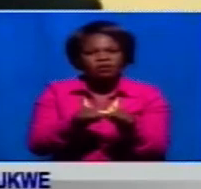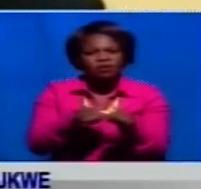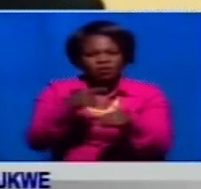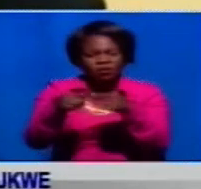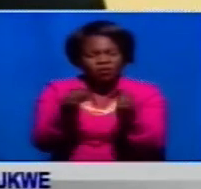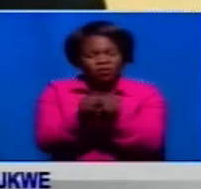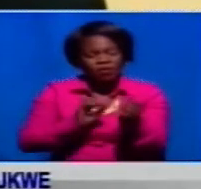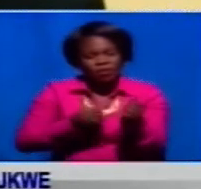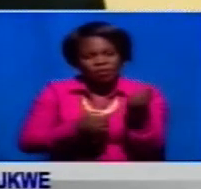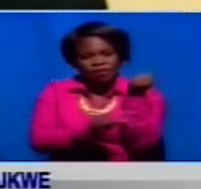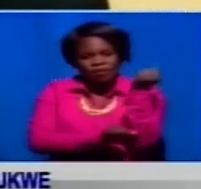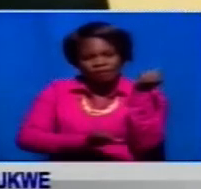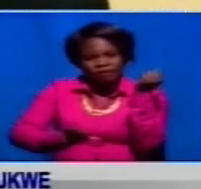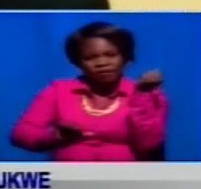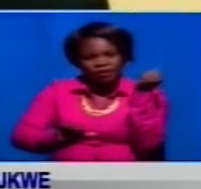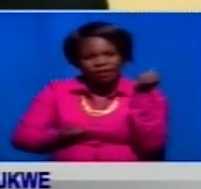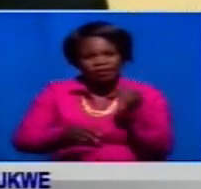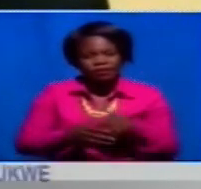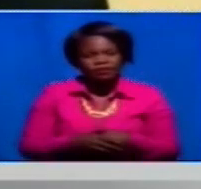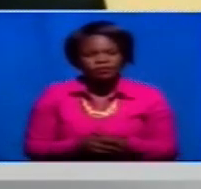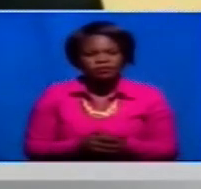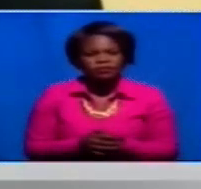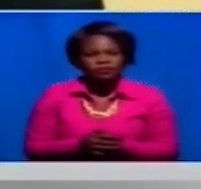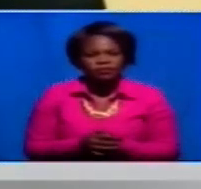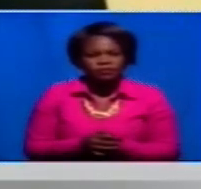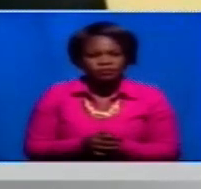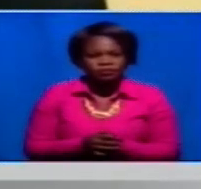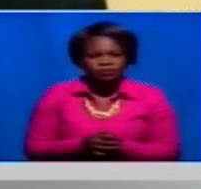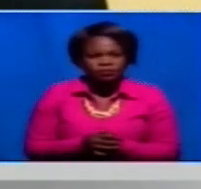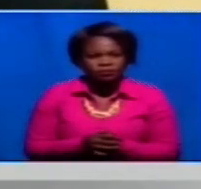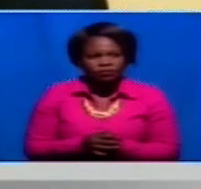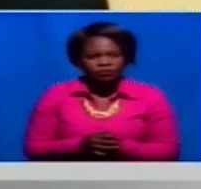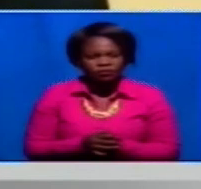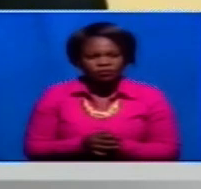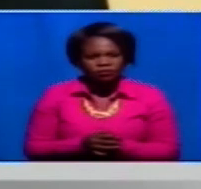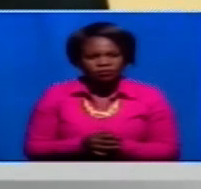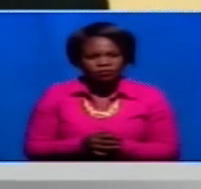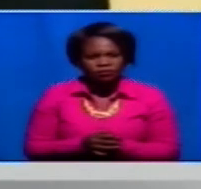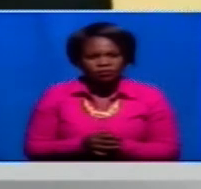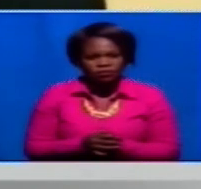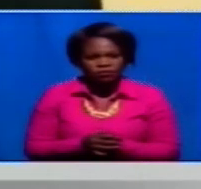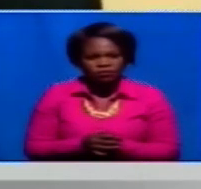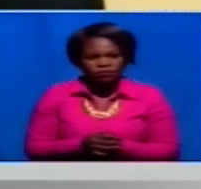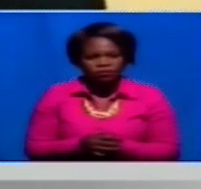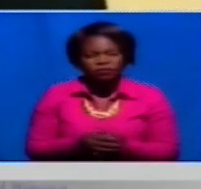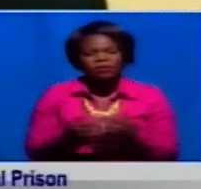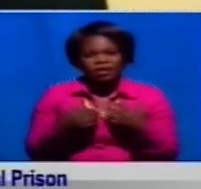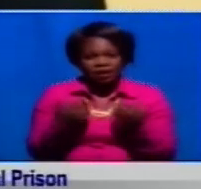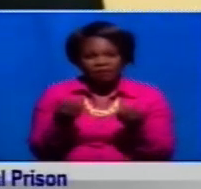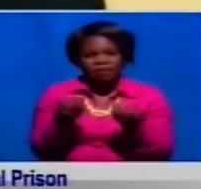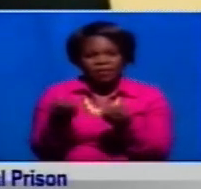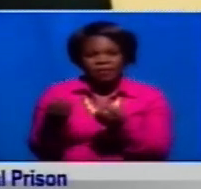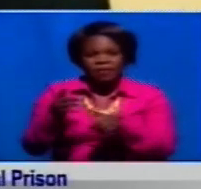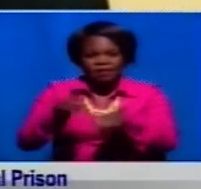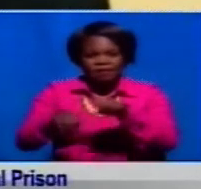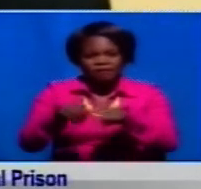所以说，我觉得中国是我们真正的很好的朋友。中国从来不干涉我们的内政。 We have so many friends on the